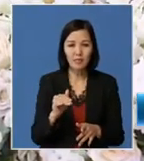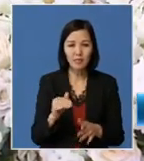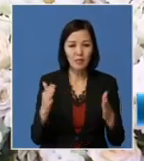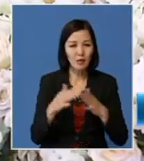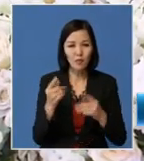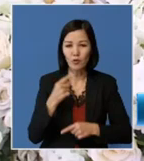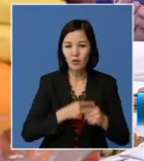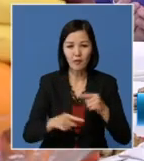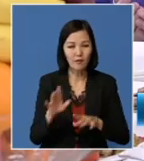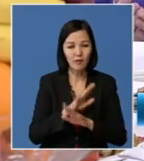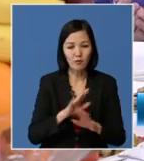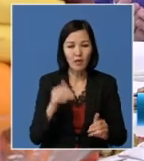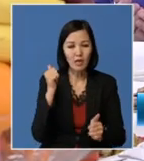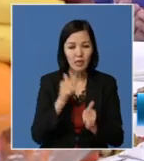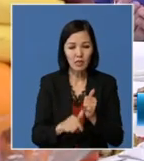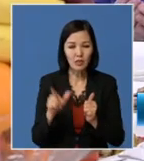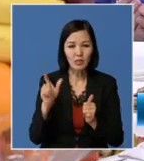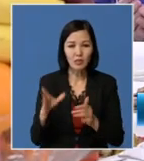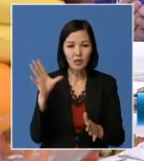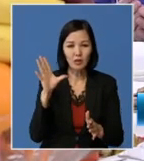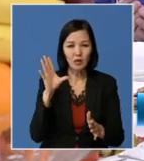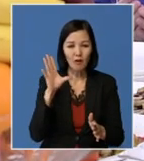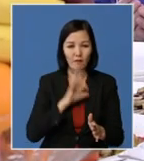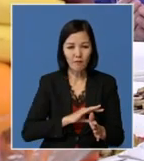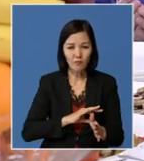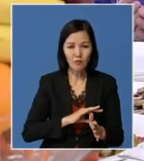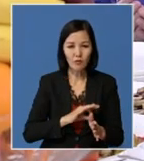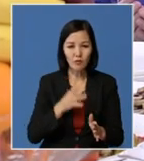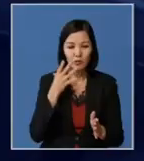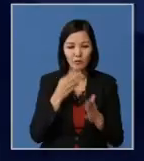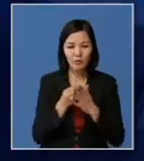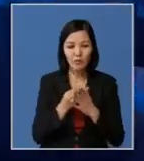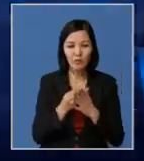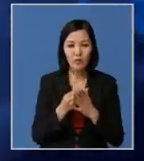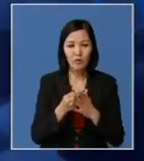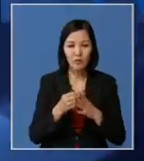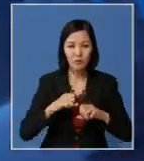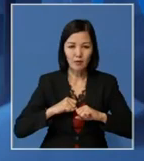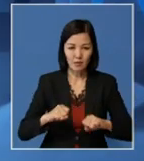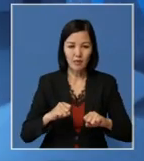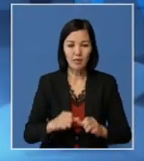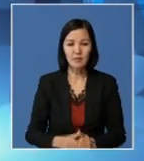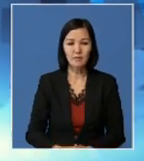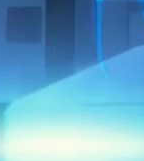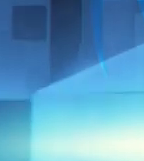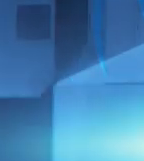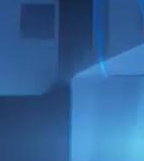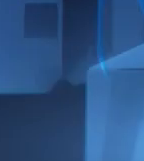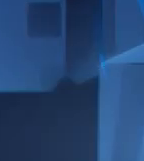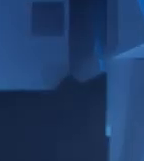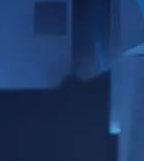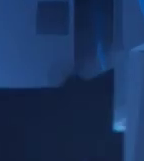и не вернулись. Но каждый из них внес свой неоценимый вклад в победу. Азат Жумаханов, Жаслан Шинкендже, телекомпания